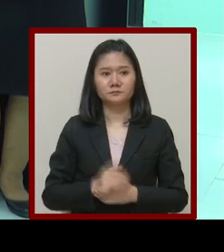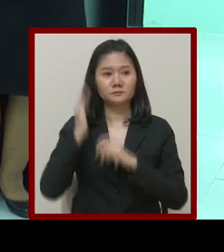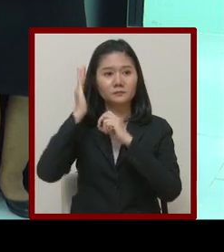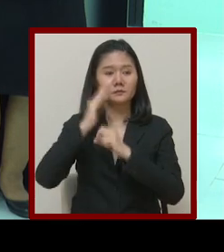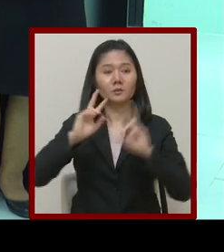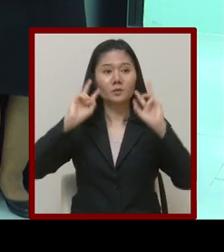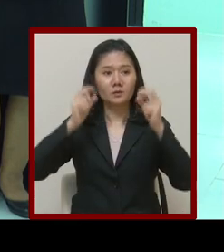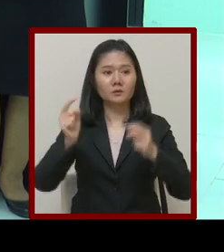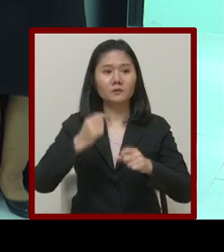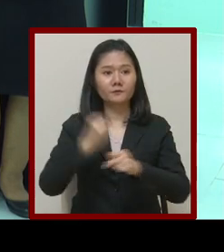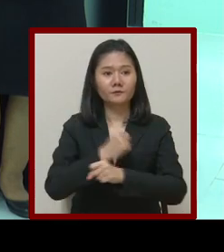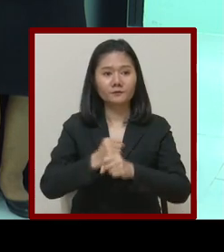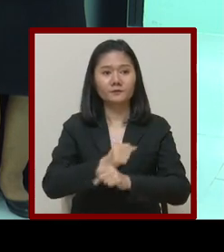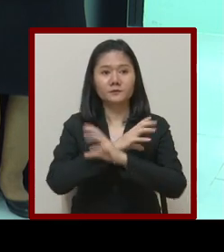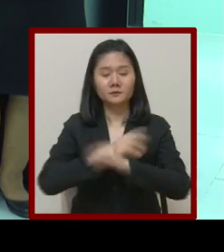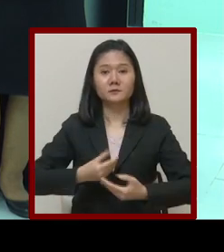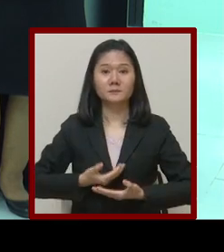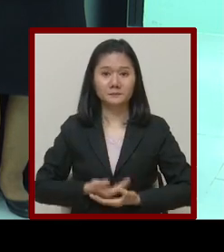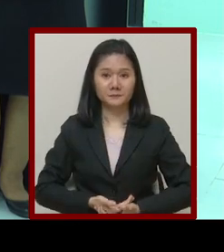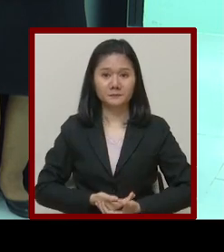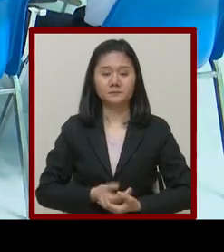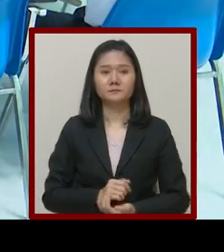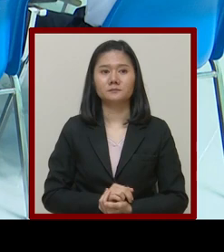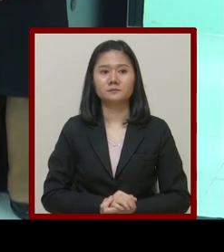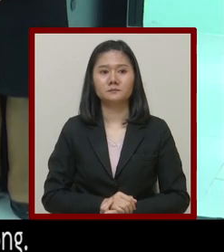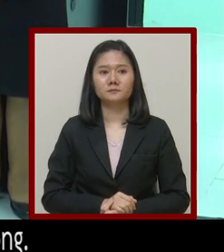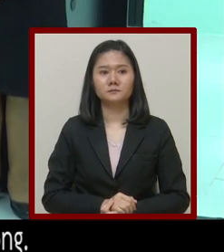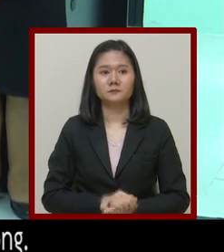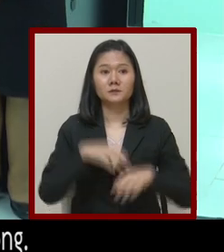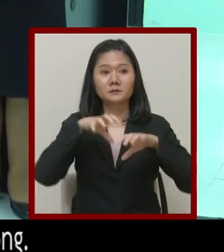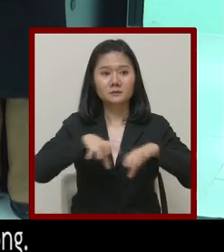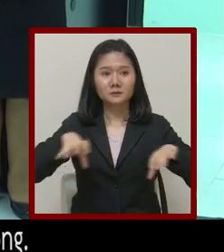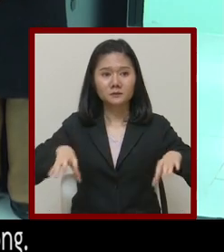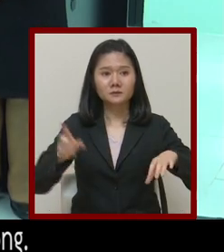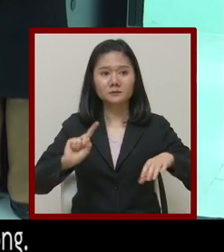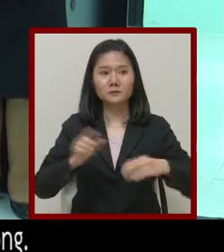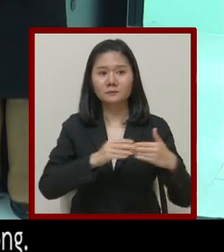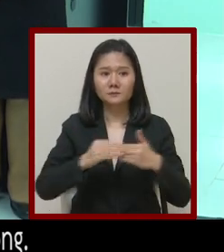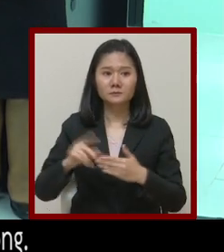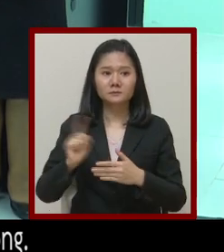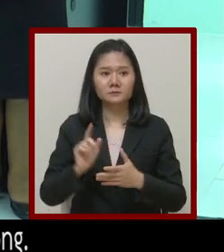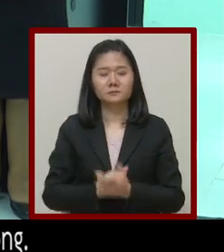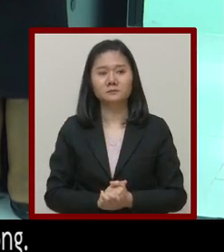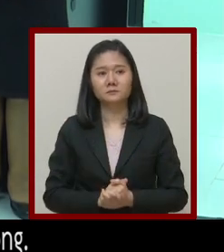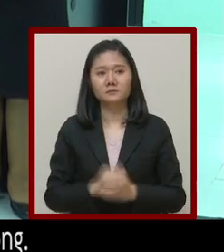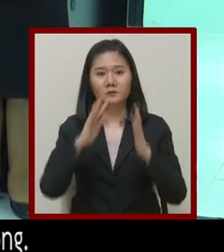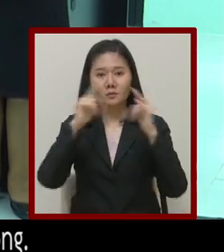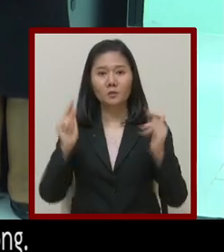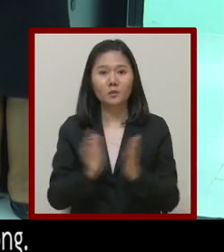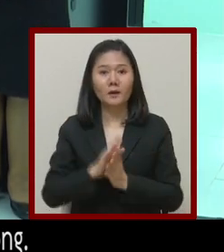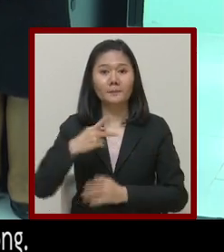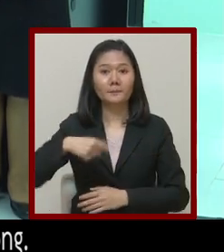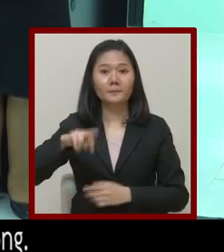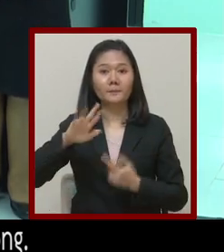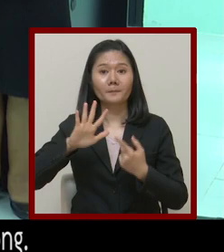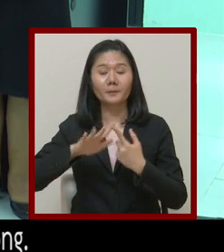เสนอในหัวข้อฝึกสมาธิและบำเพ็ญภาวนานะคะสถานที่เราที่จะพาไปนะคะก็คือวัดพระธาตุศรีจอม